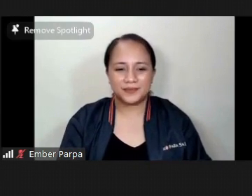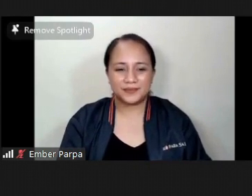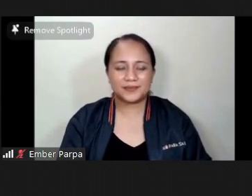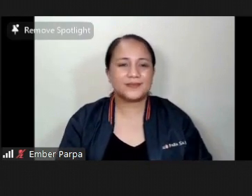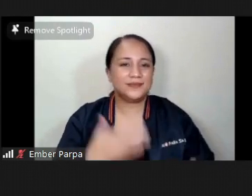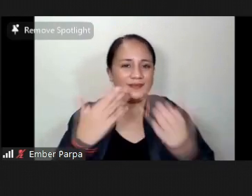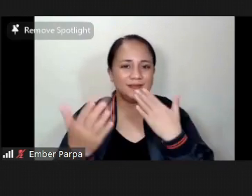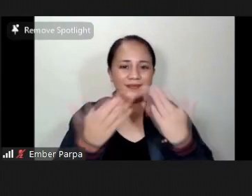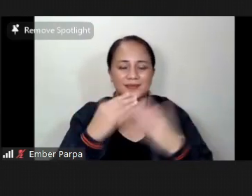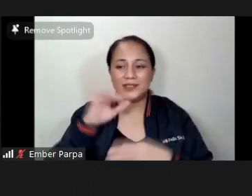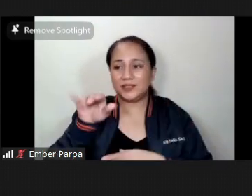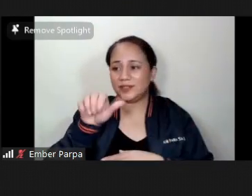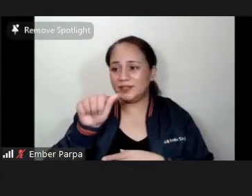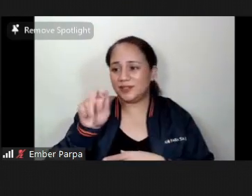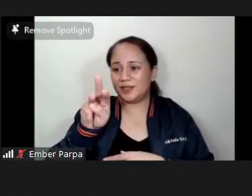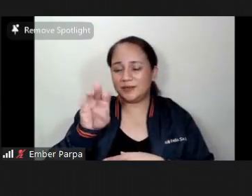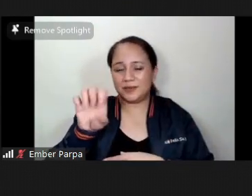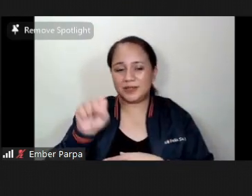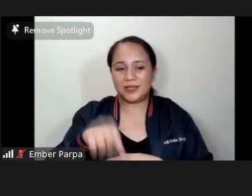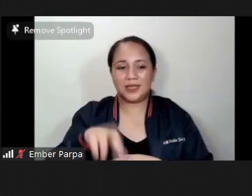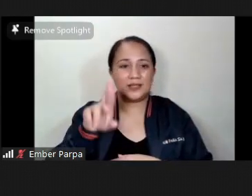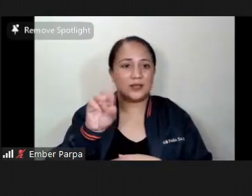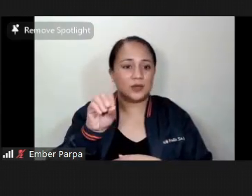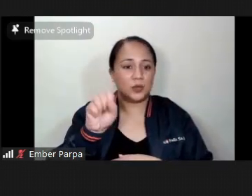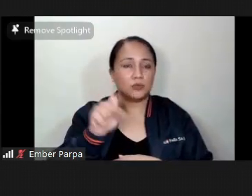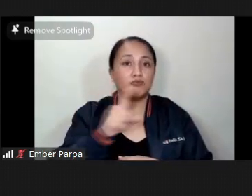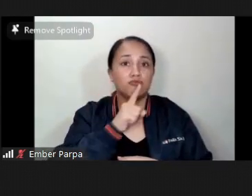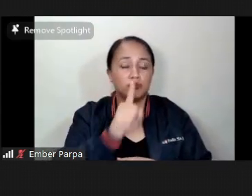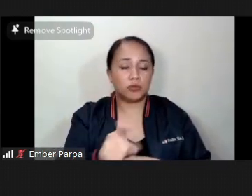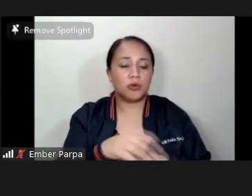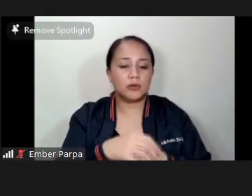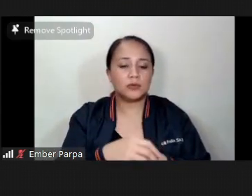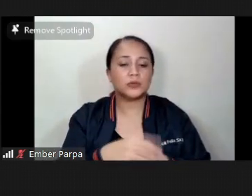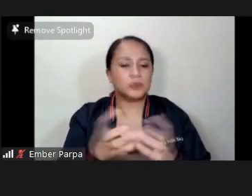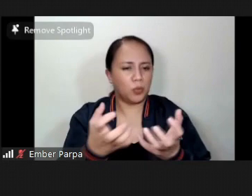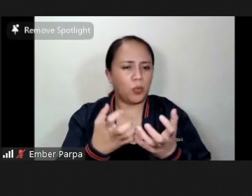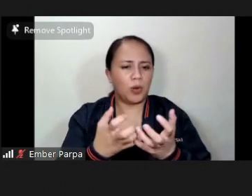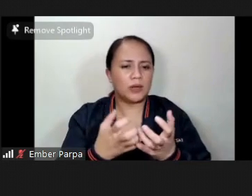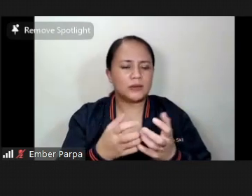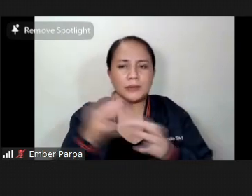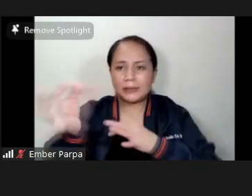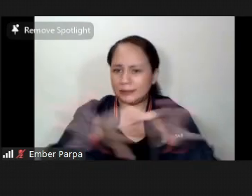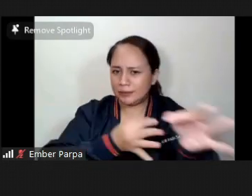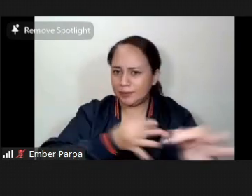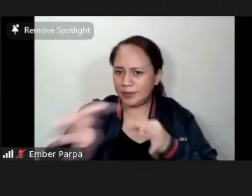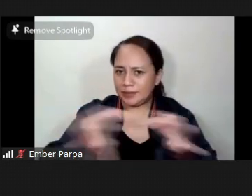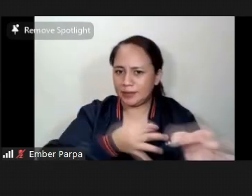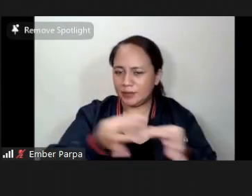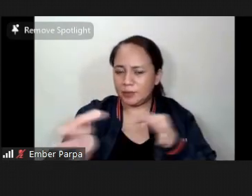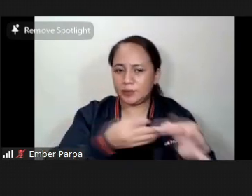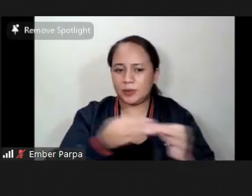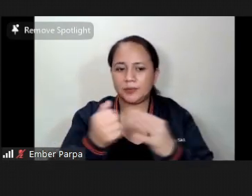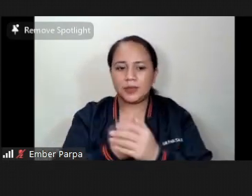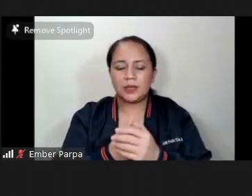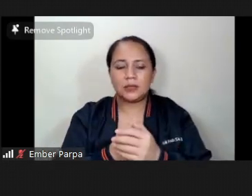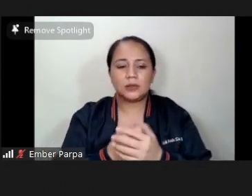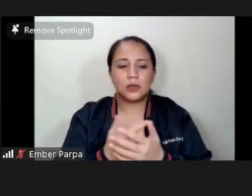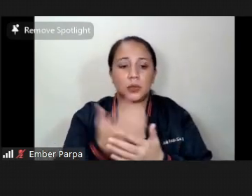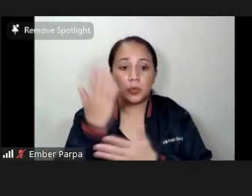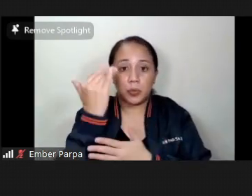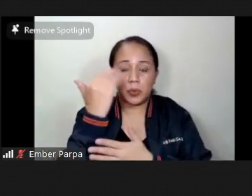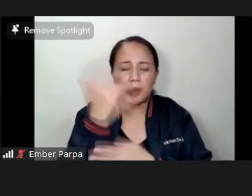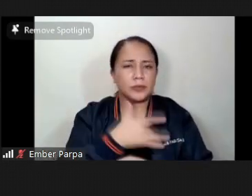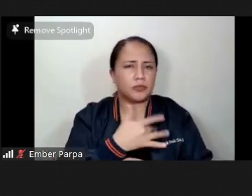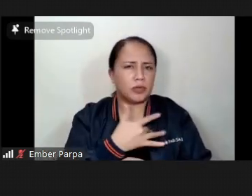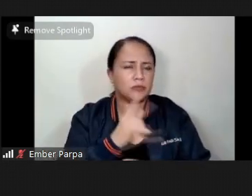Thank you, James, and thank you, Ross. Indeed, gustong-gusto ko yung pag-explain nila James at Ross ating line, no? Kasi feel